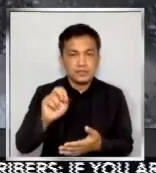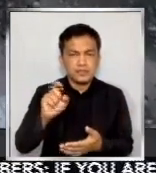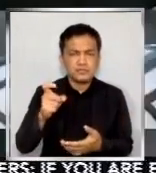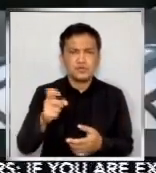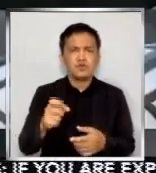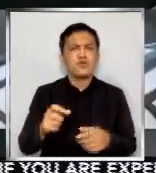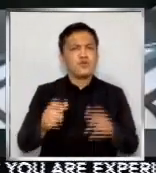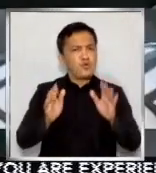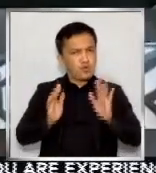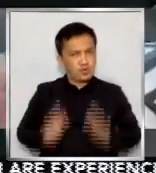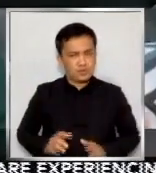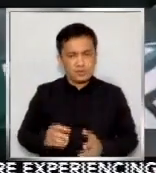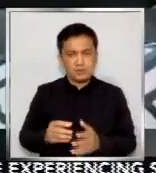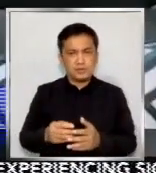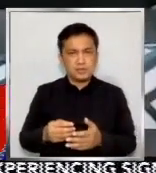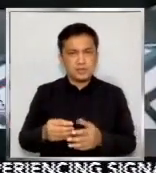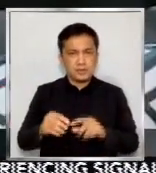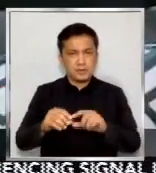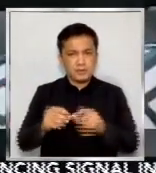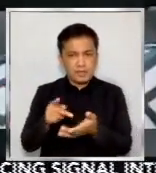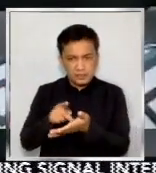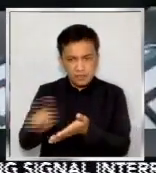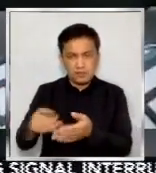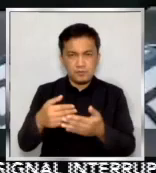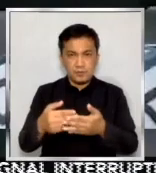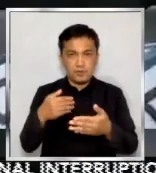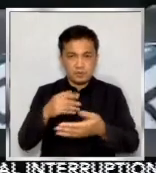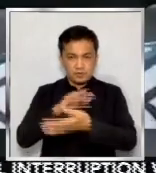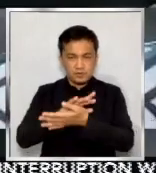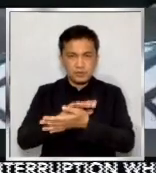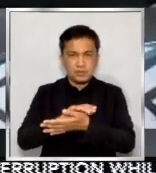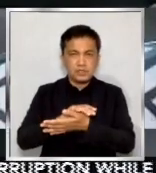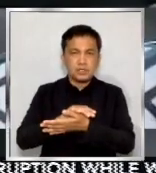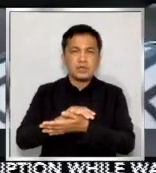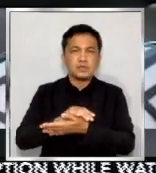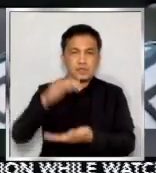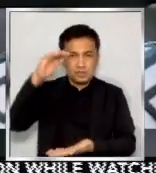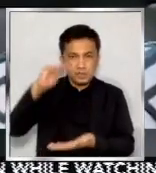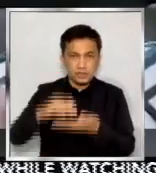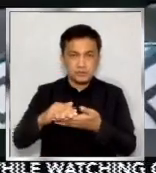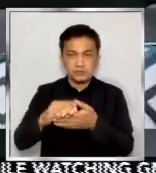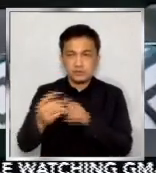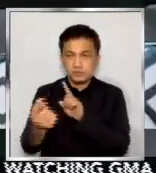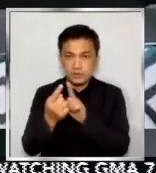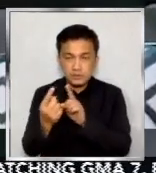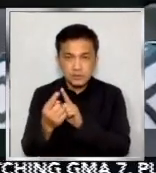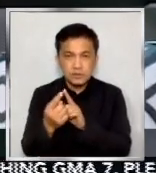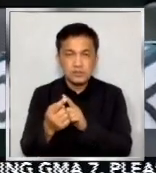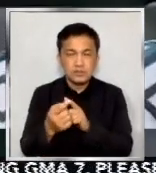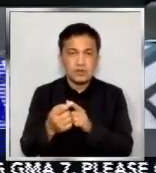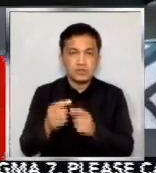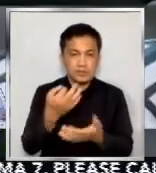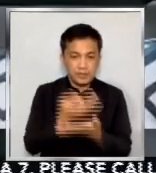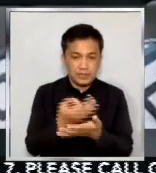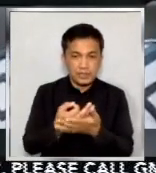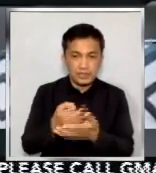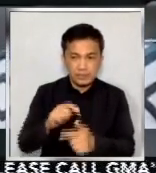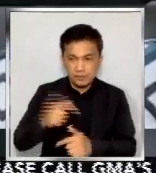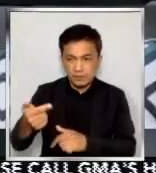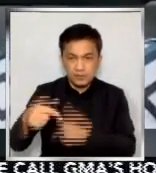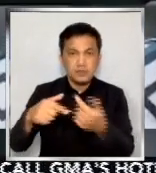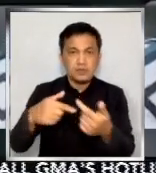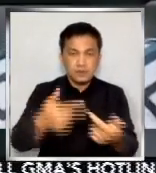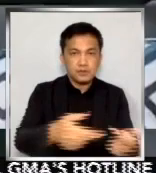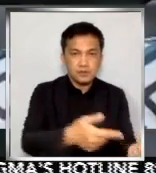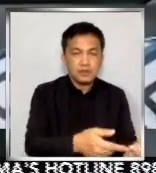pandemic. Less yung contact natin with other persons or even contact dun sa mga pera na pwedeng nagpasa-pasa sa ibang tao. So it lessens yung risk